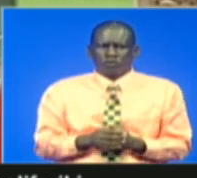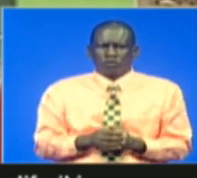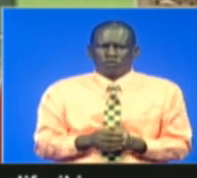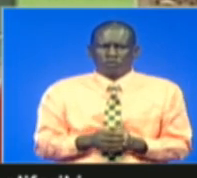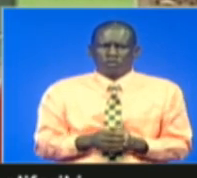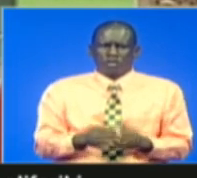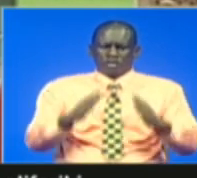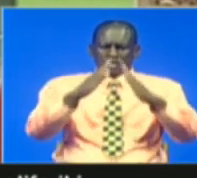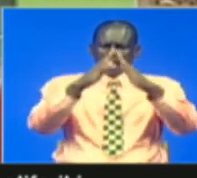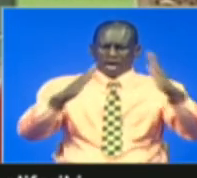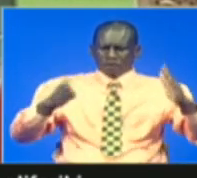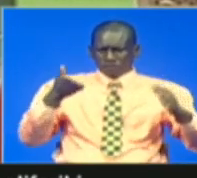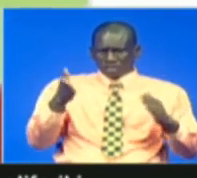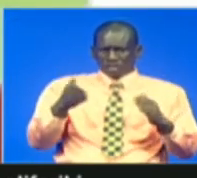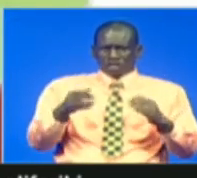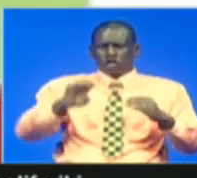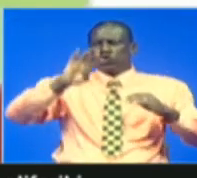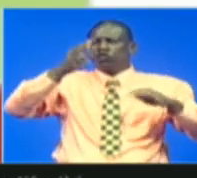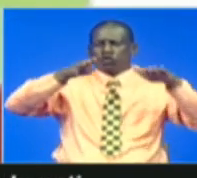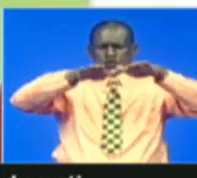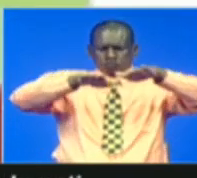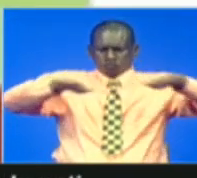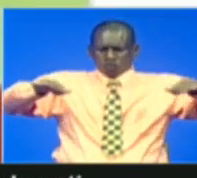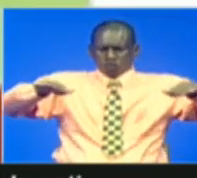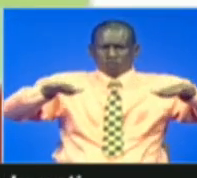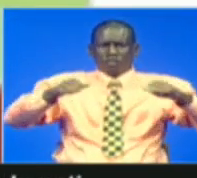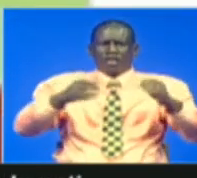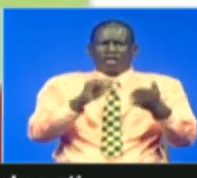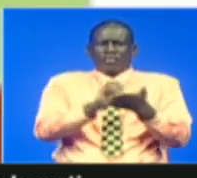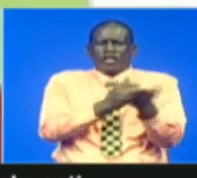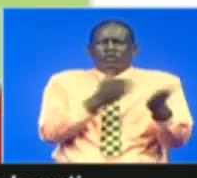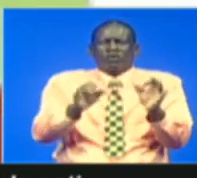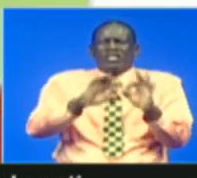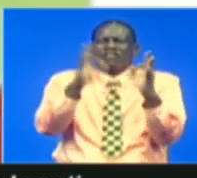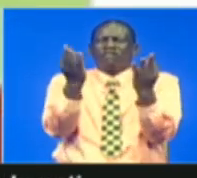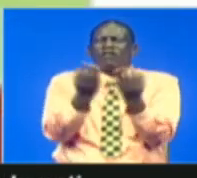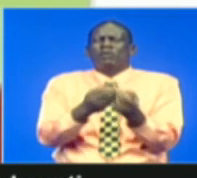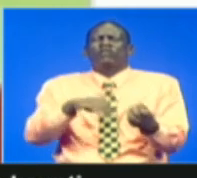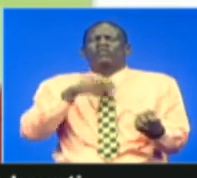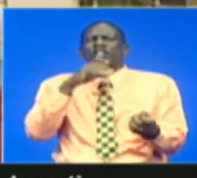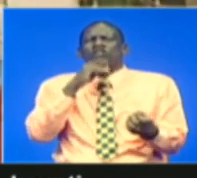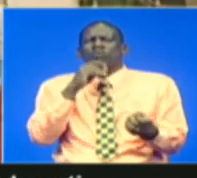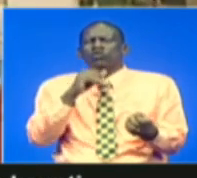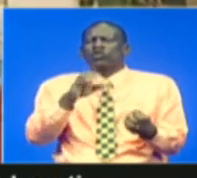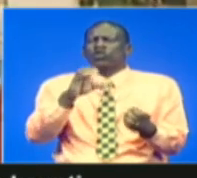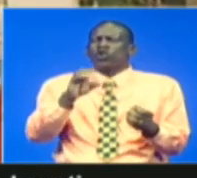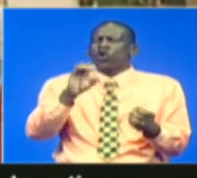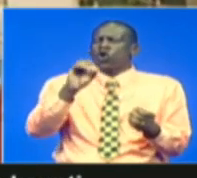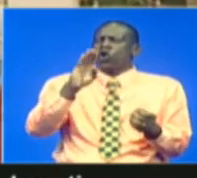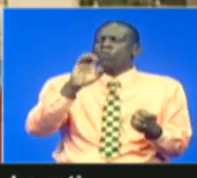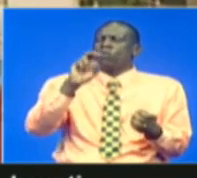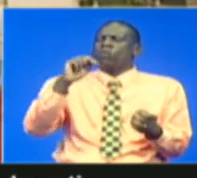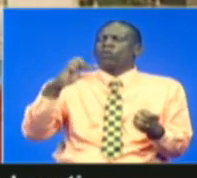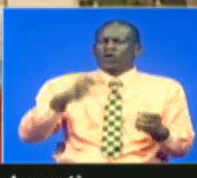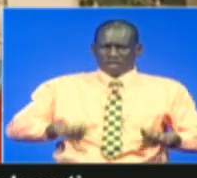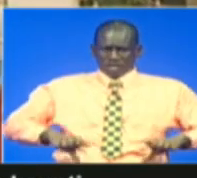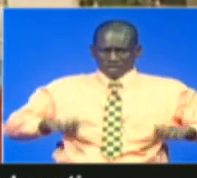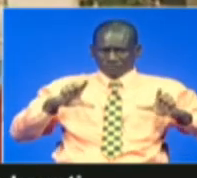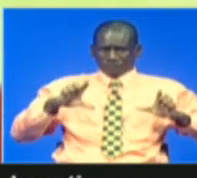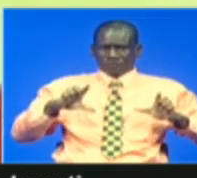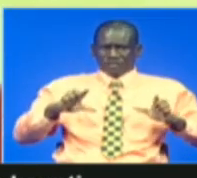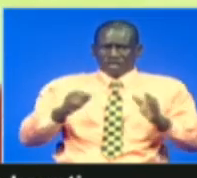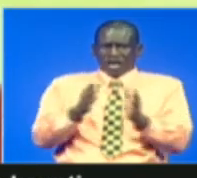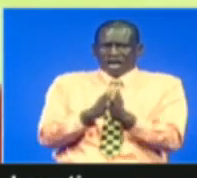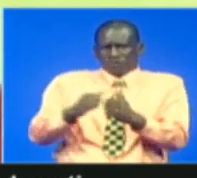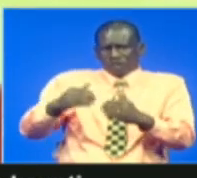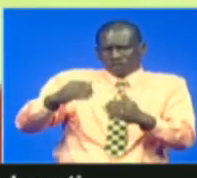Jumba hili katika ghorofa la 4 ndipo familia ya marehemu Kenneth Obom inaishi. Kando ya jumba hili ni dirisha hili